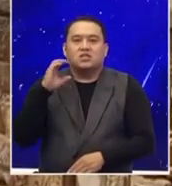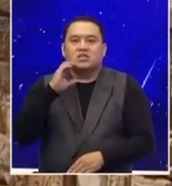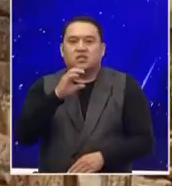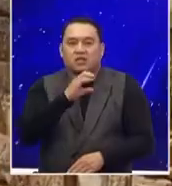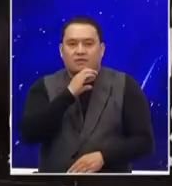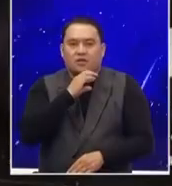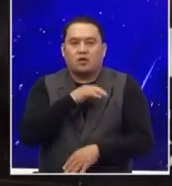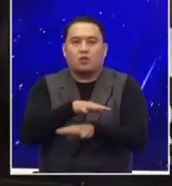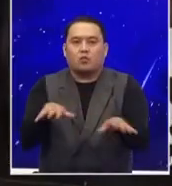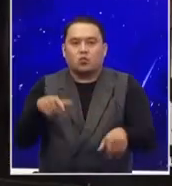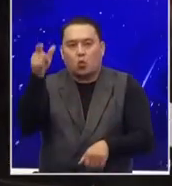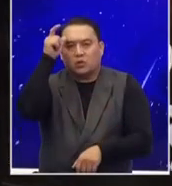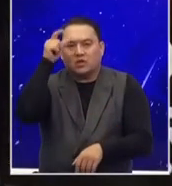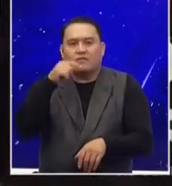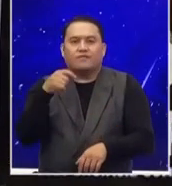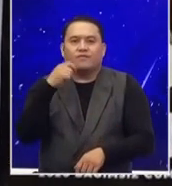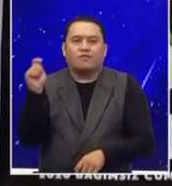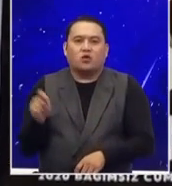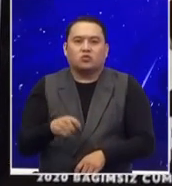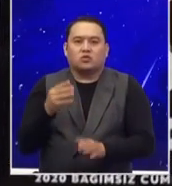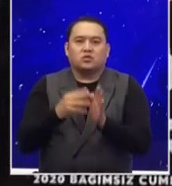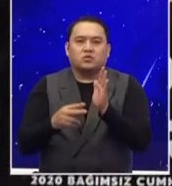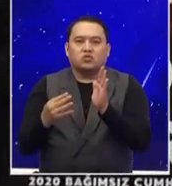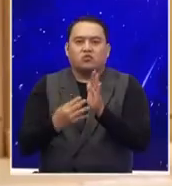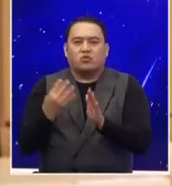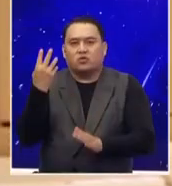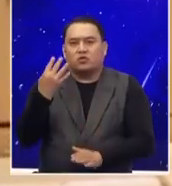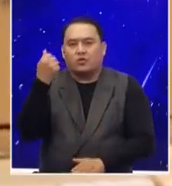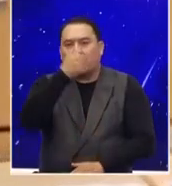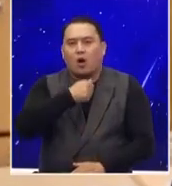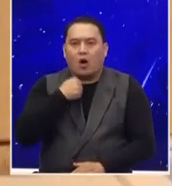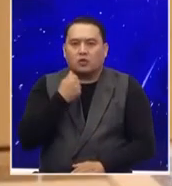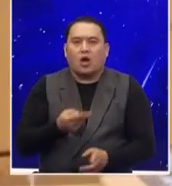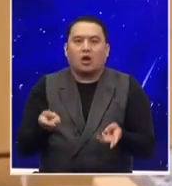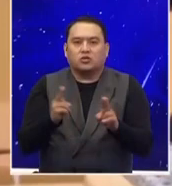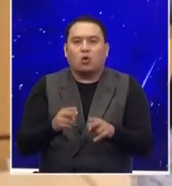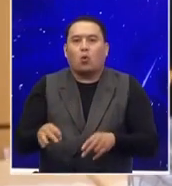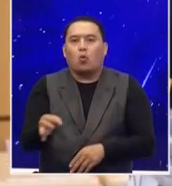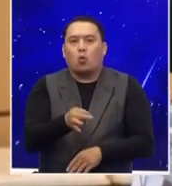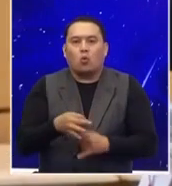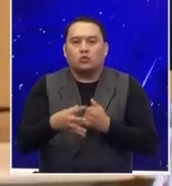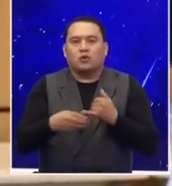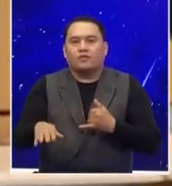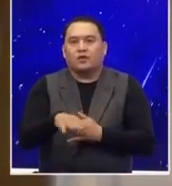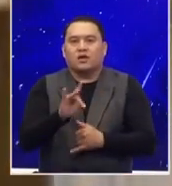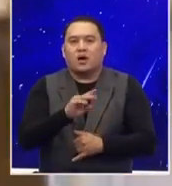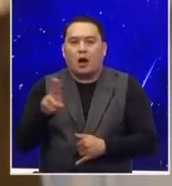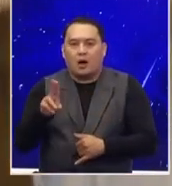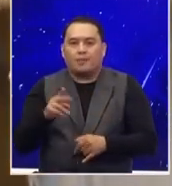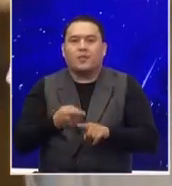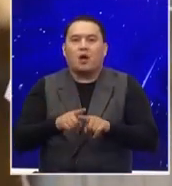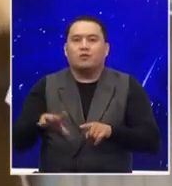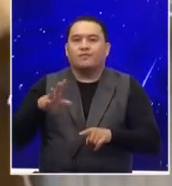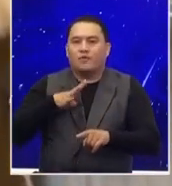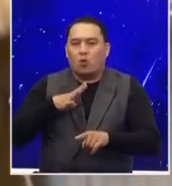был оккупирован турецкими войсками в 1974 году. На этой части острова была провозглашена республика.